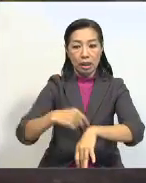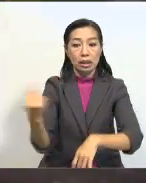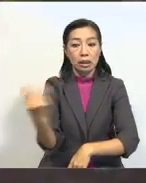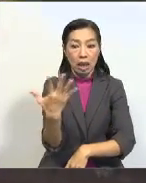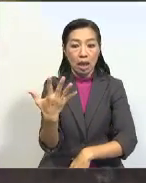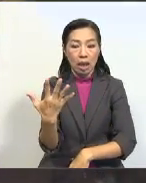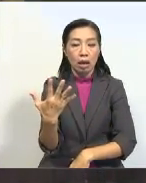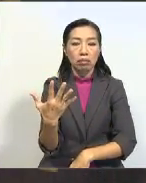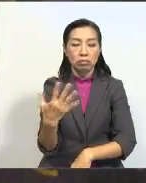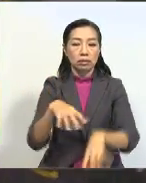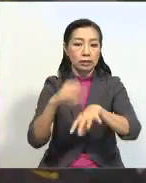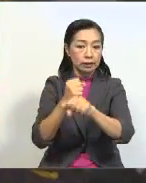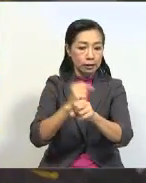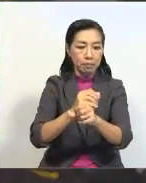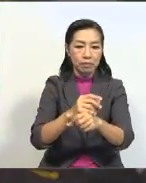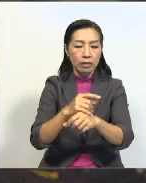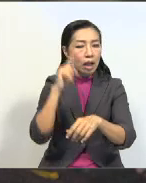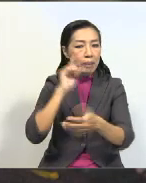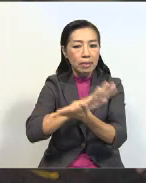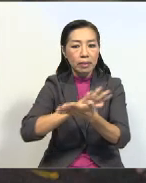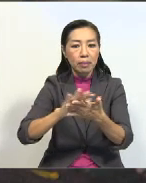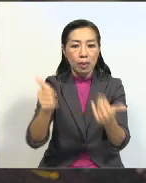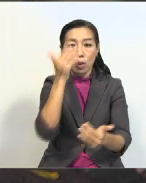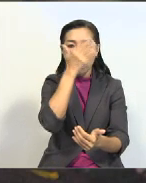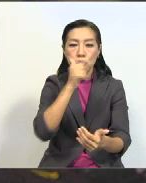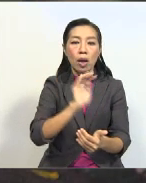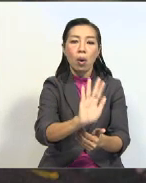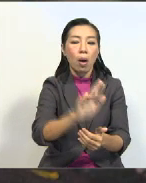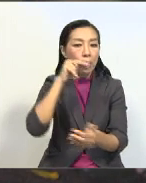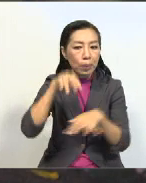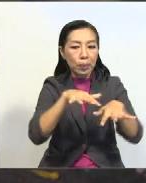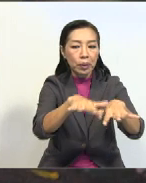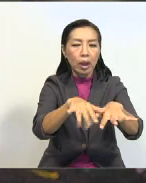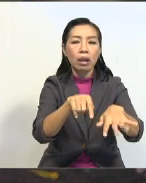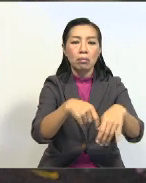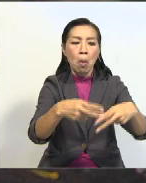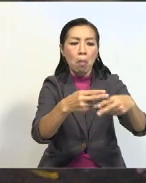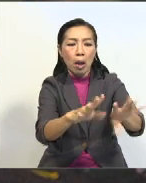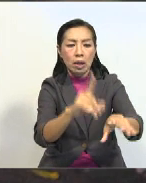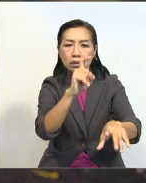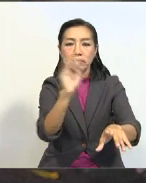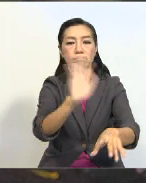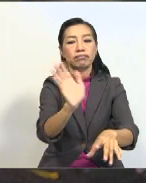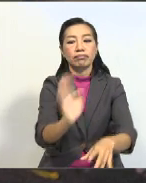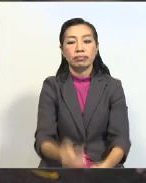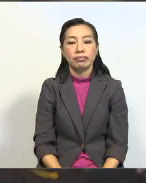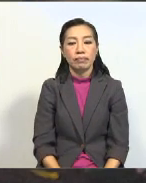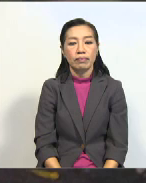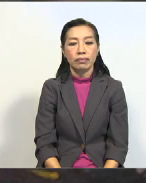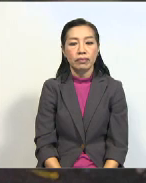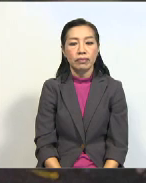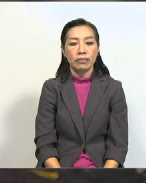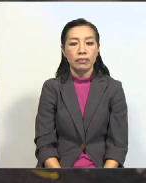ผ่านมาเพื่อความเป็นระเบียบเรียบร้อยสวยงามและไม่ก่อให้เกิดน้ำเน่าเสียแก่แหล่งน้ำและก็คูคลองครับ